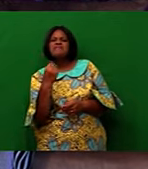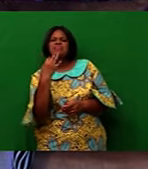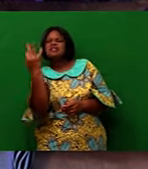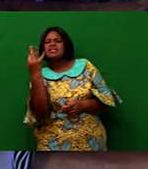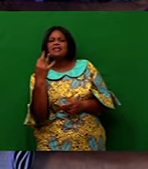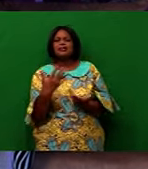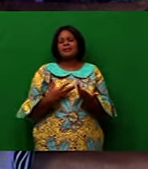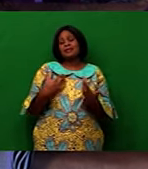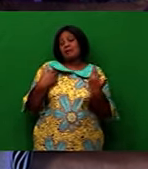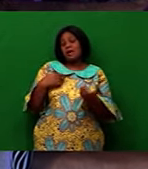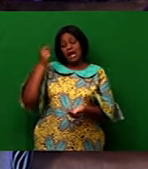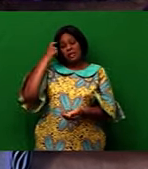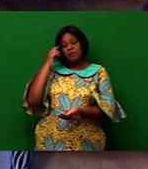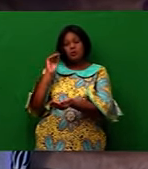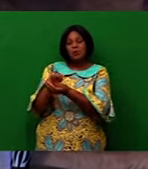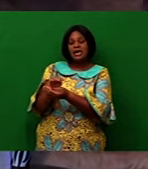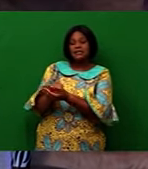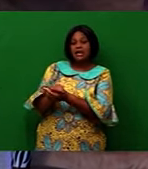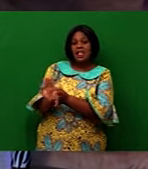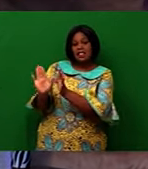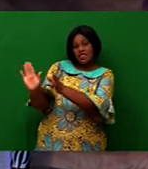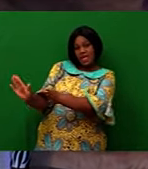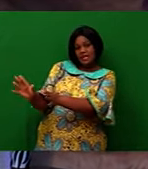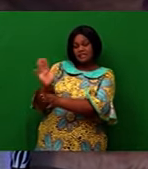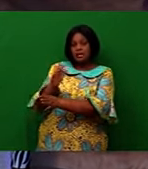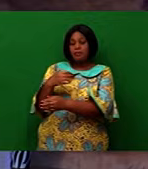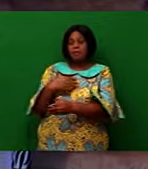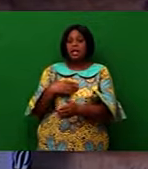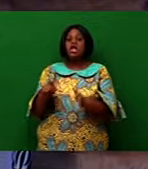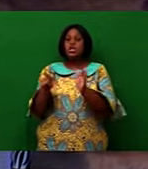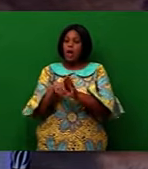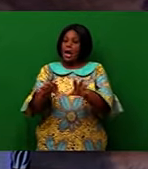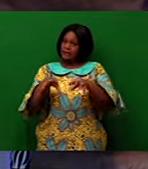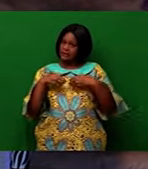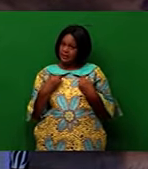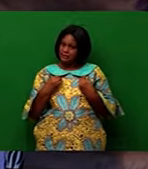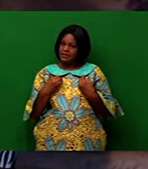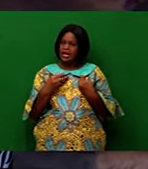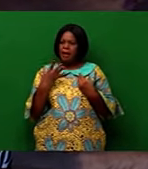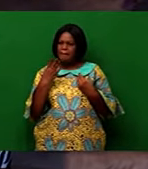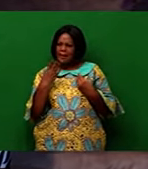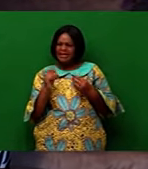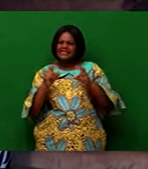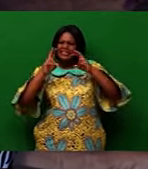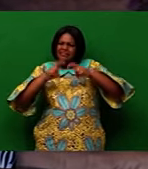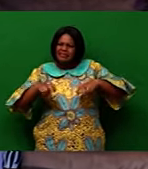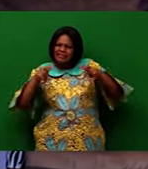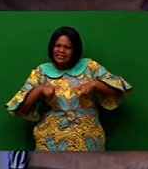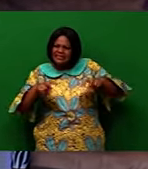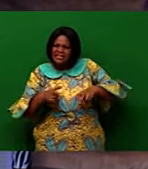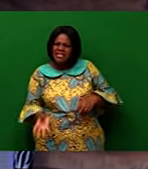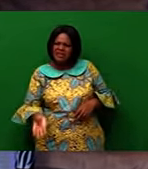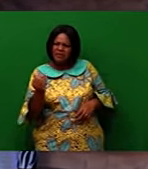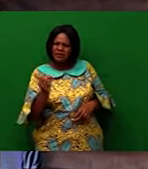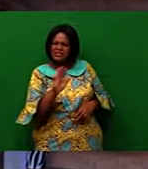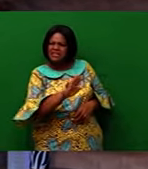nemagariro kunogona kunge kuine barika riri pamutemo asi ongororo netsvakiridzo iri kuragidza kuti kune